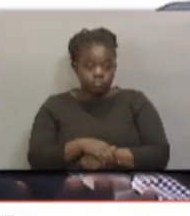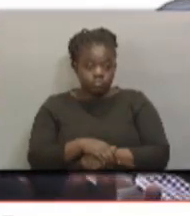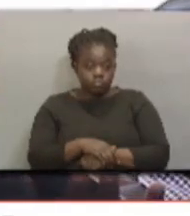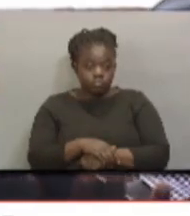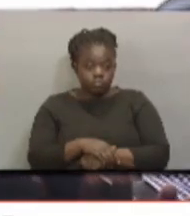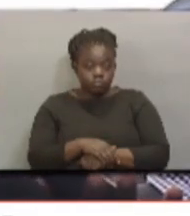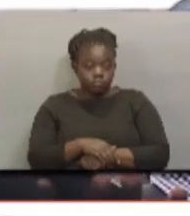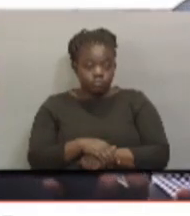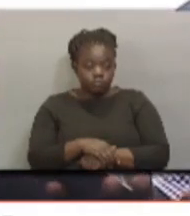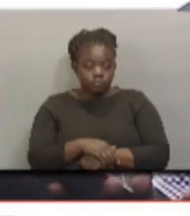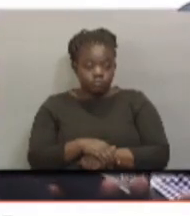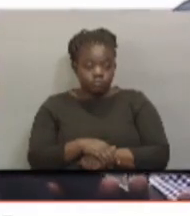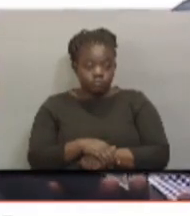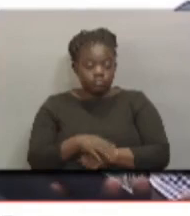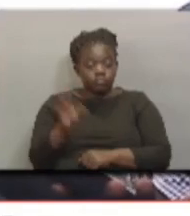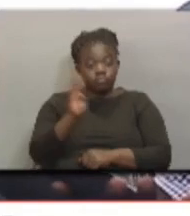obuwumbi